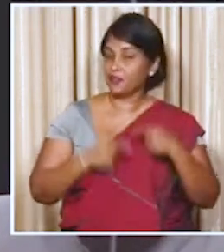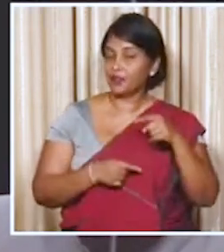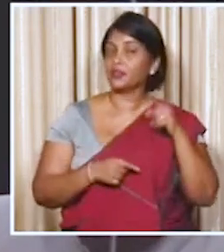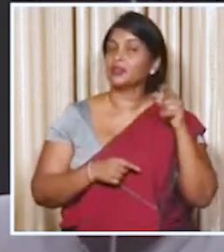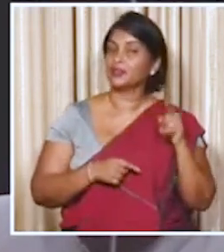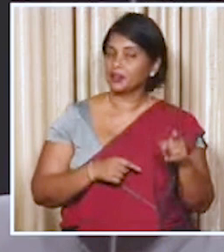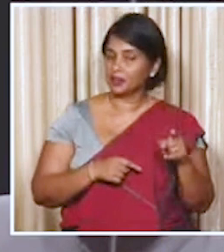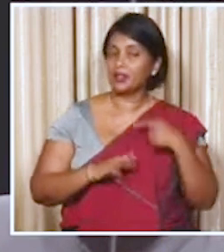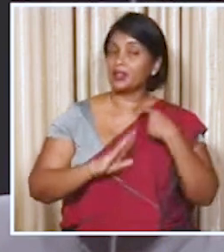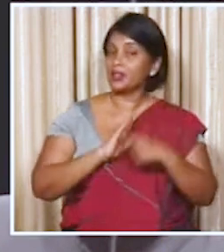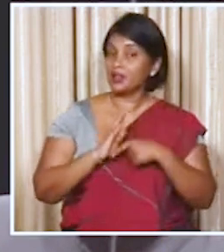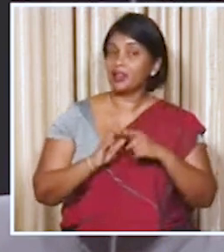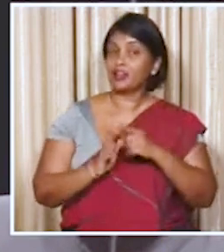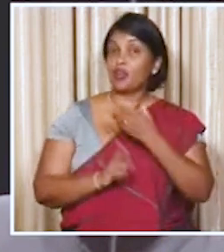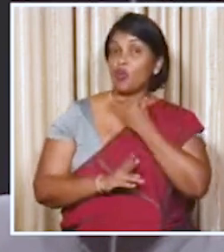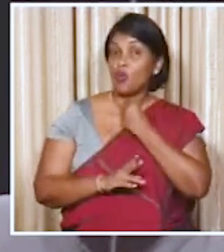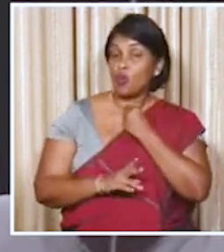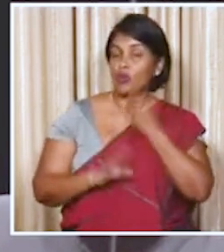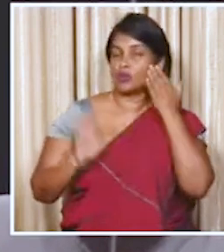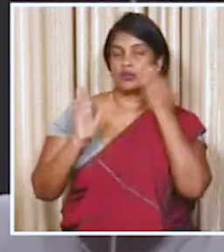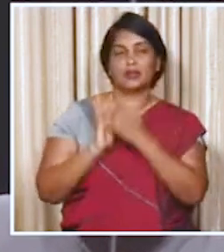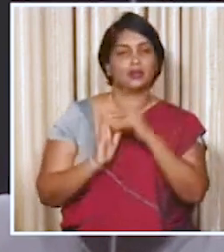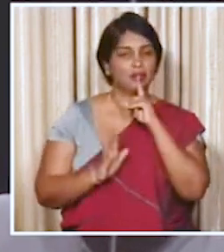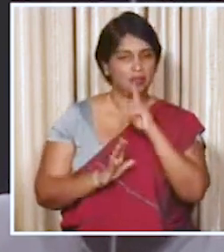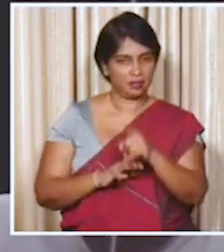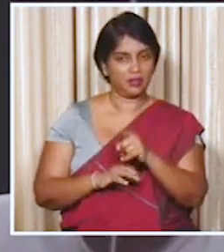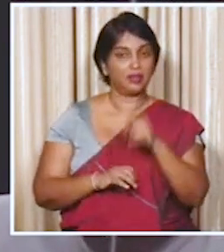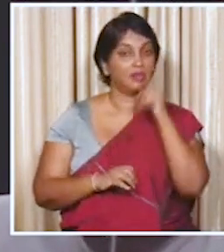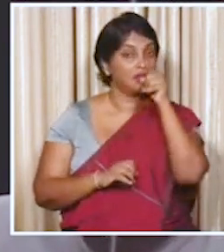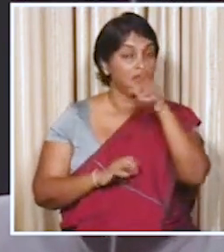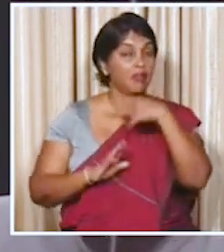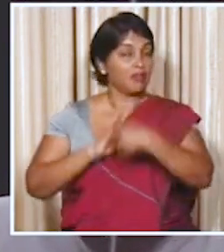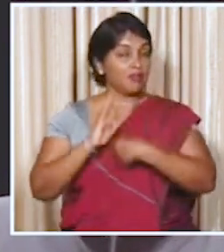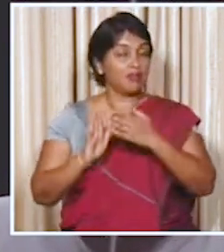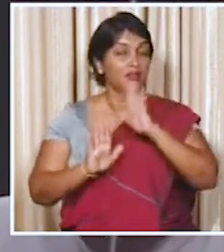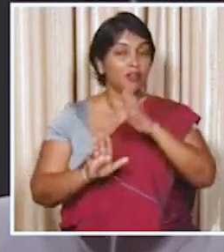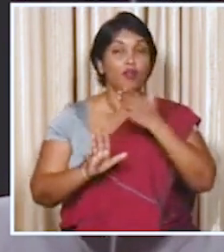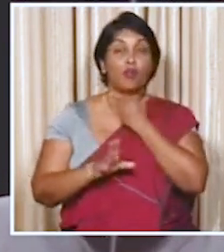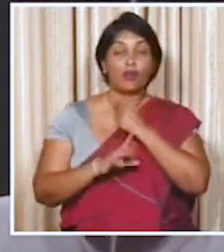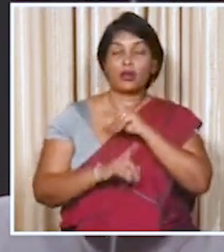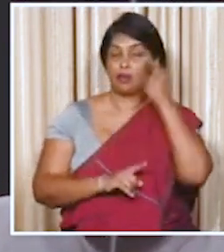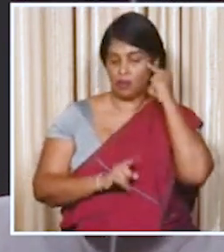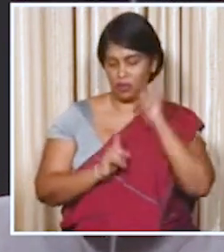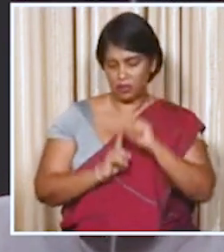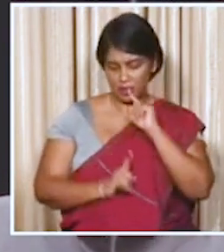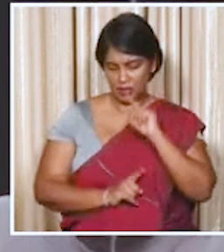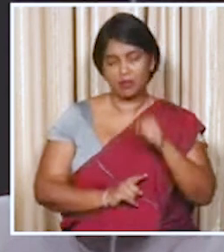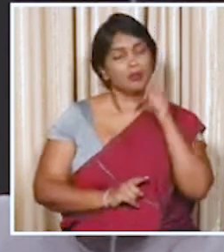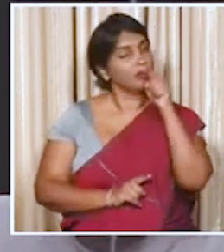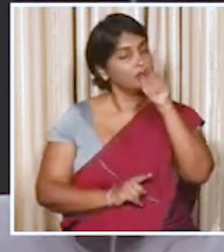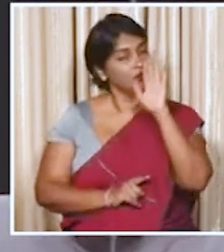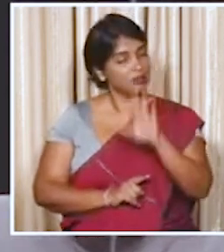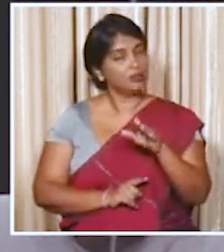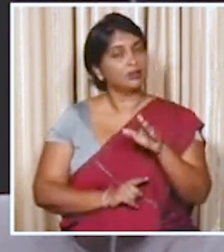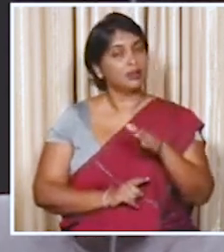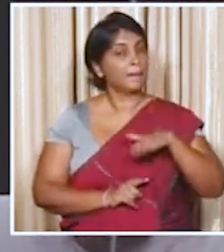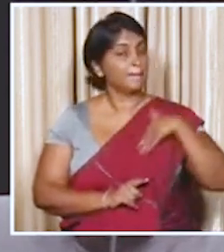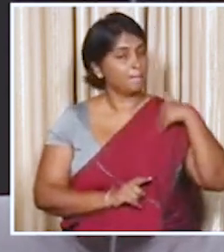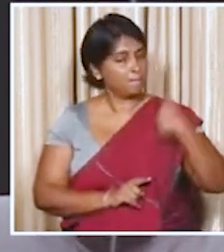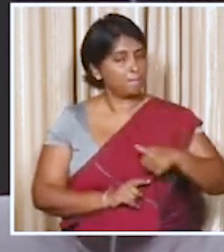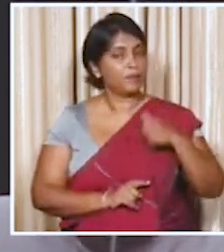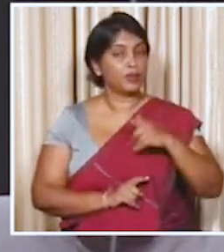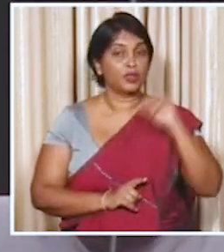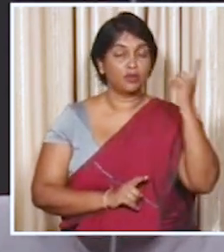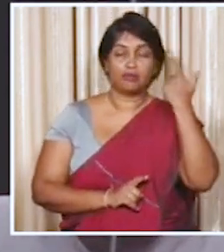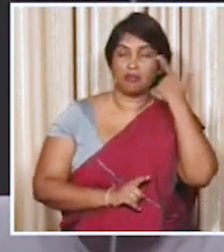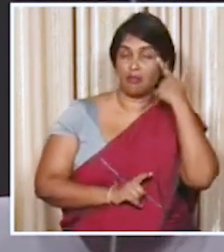ඔබතුමියලා රටට කරන බොරුව පිළිබඳ අපි කිව්වේ. ඔබතුමියලා රටට කරන බොරුව ගැන අපි කියන්නේ. ඔබතුමියලා ප්‍රධාන